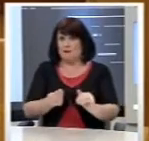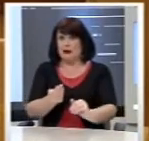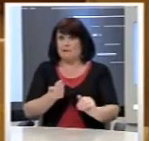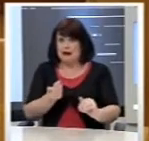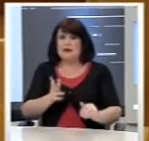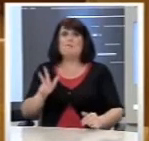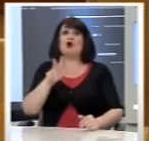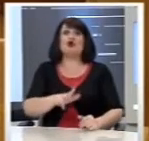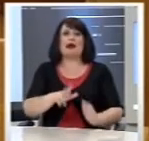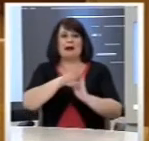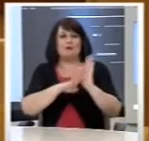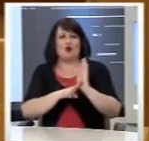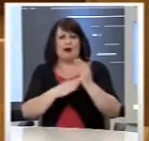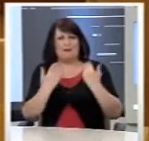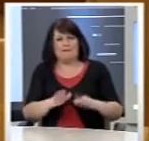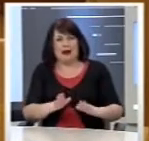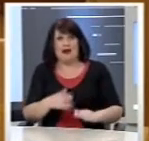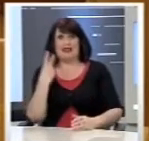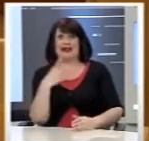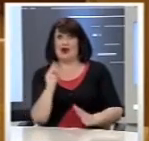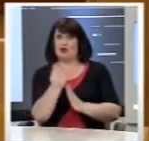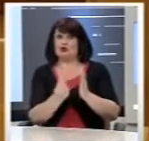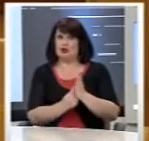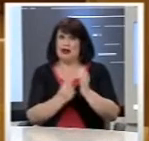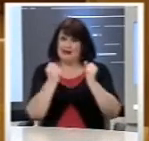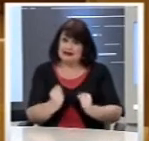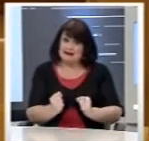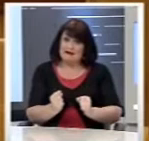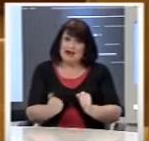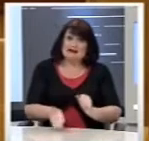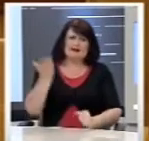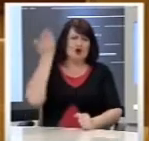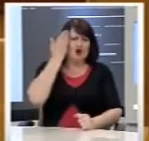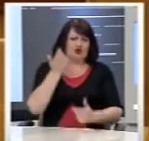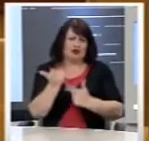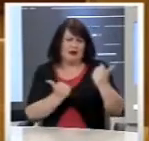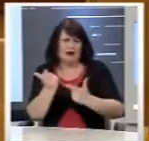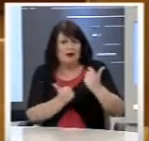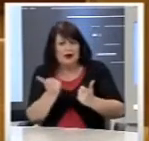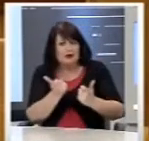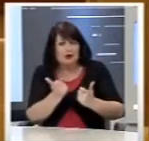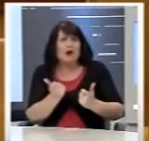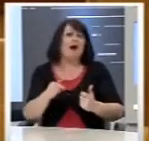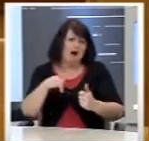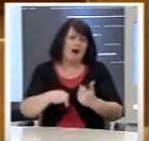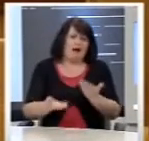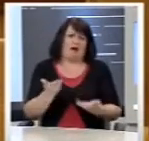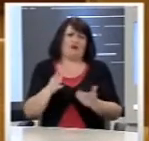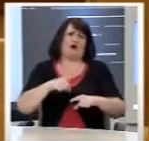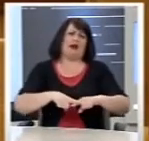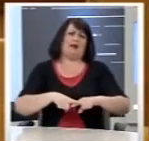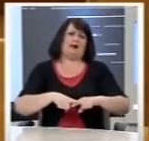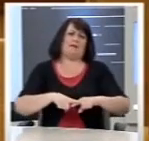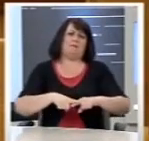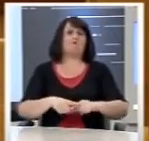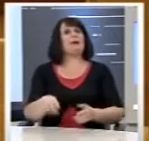η Πορτογαλία, είχε 200 μονάδες βάσης υψηλότερο κόστος δανεισμού από ό,τι έχει σήμερα η Ελλάδα.